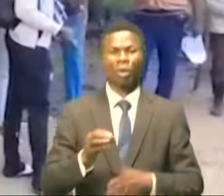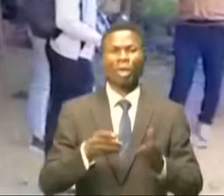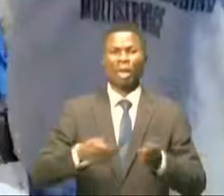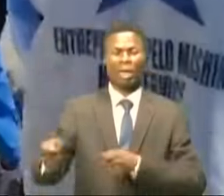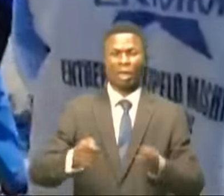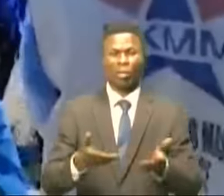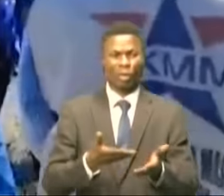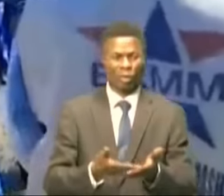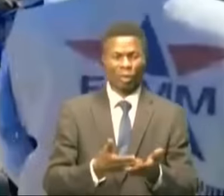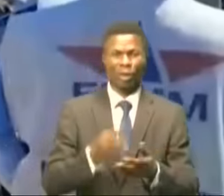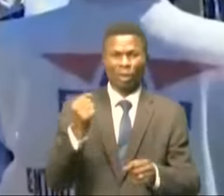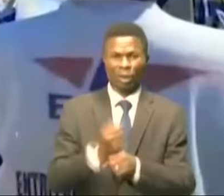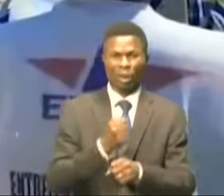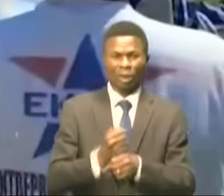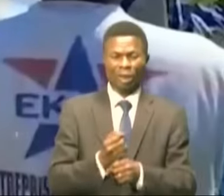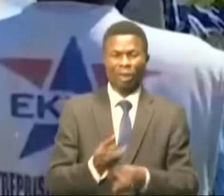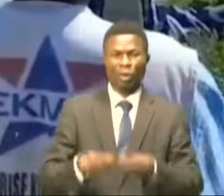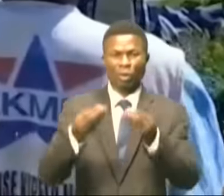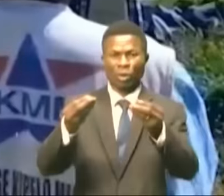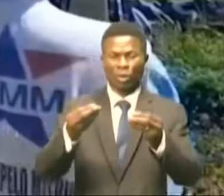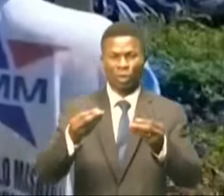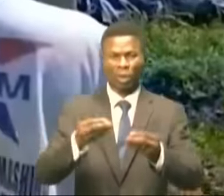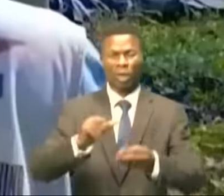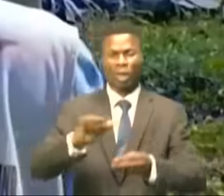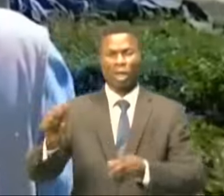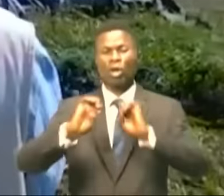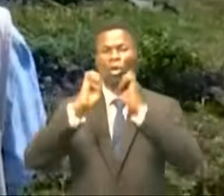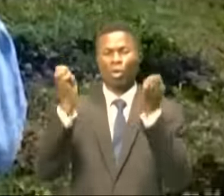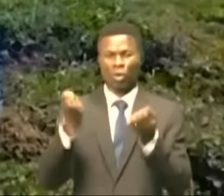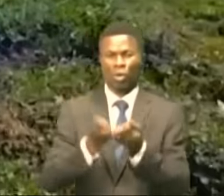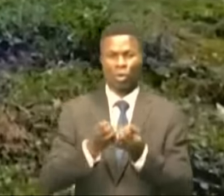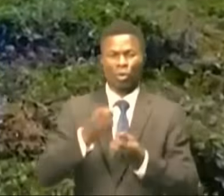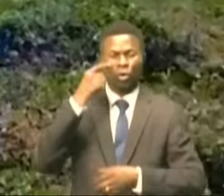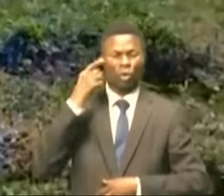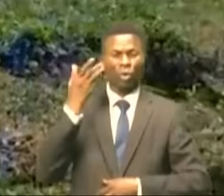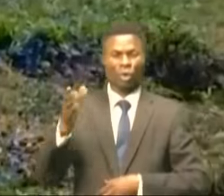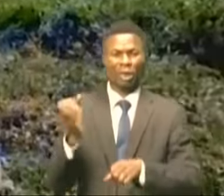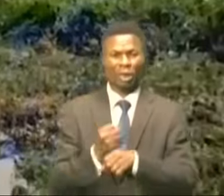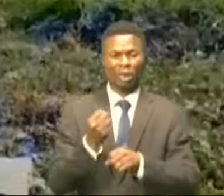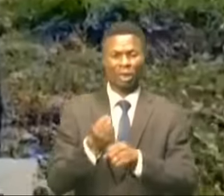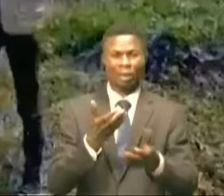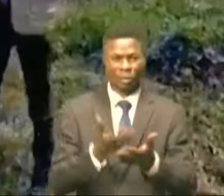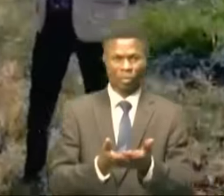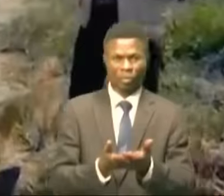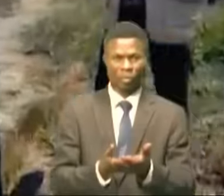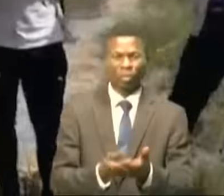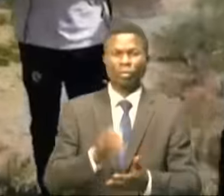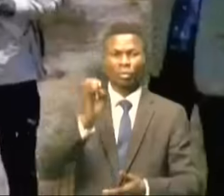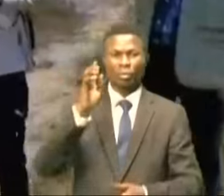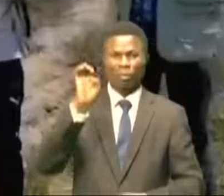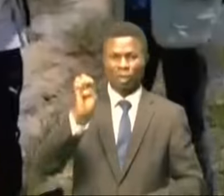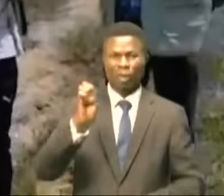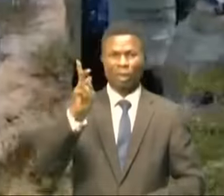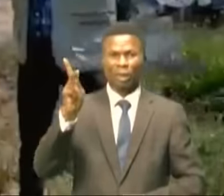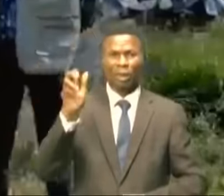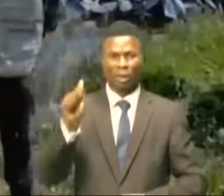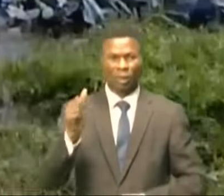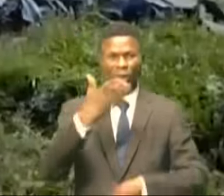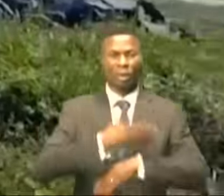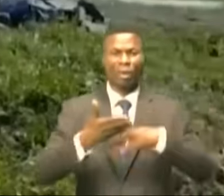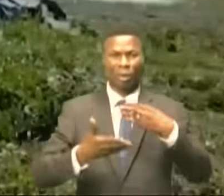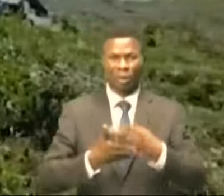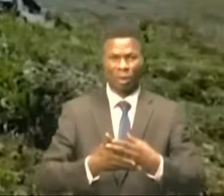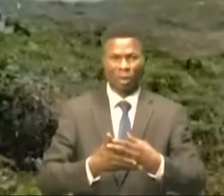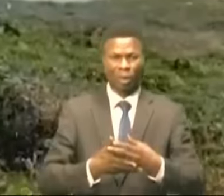Safricas. Les travaux confiés à l'entreprise qui paie le machine multi-service Sarel, EKMM Sarel, pour la construction de